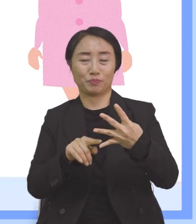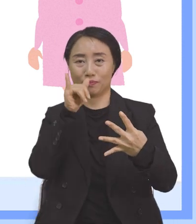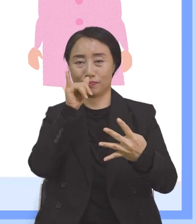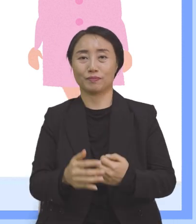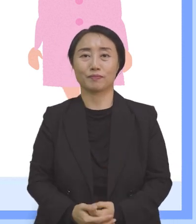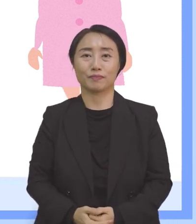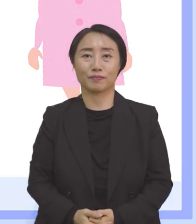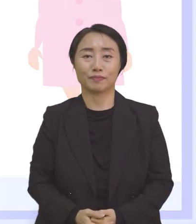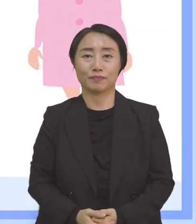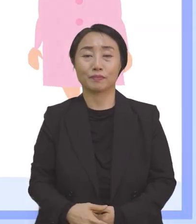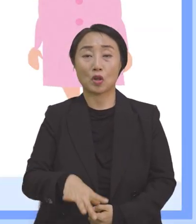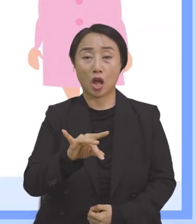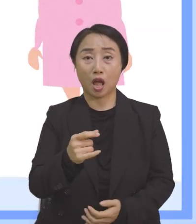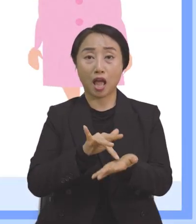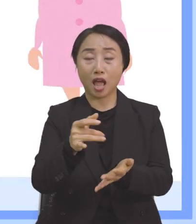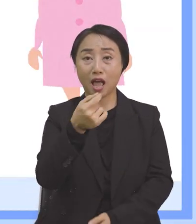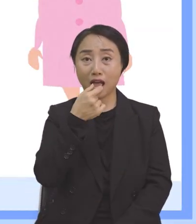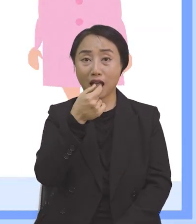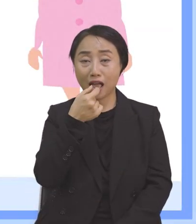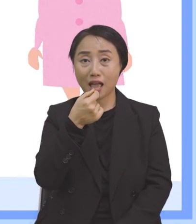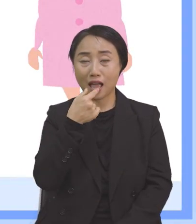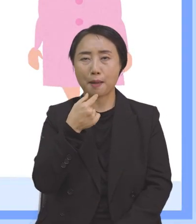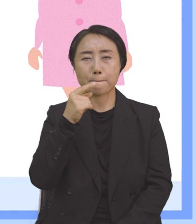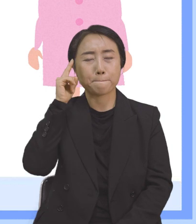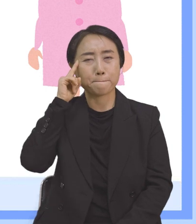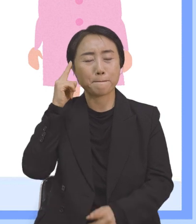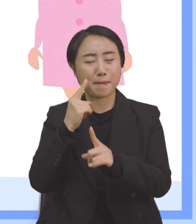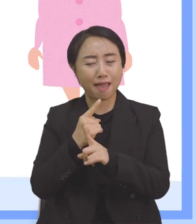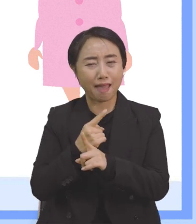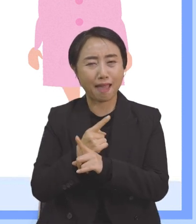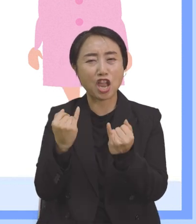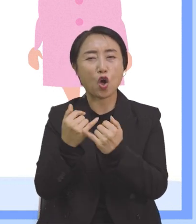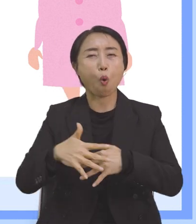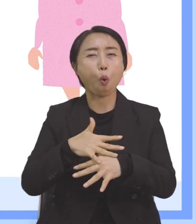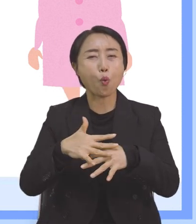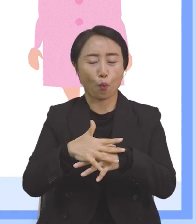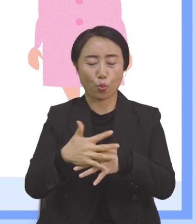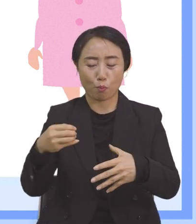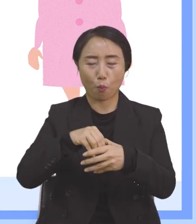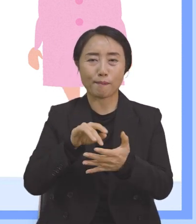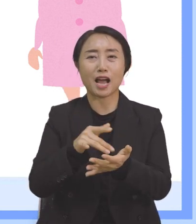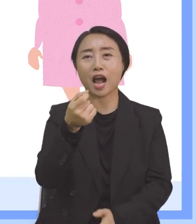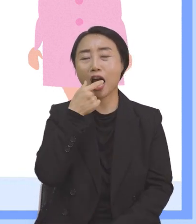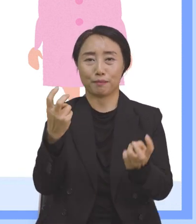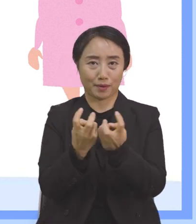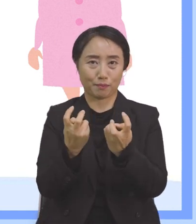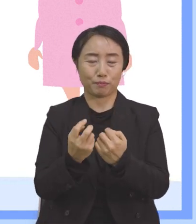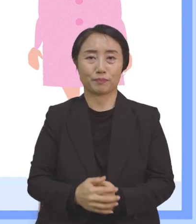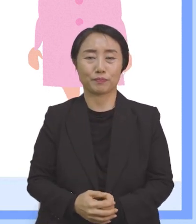있습니다. 먼저 경구 피임약은 매일 여성 호르몬이 함유된 약을 복용하는